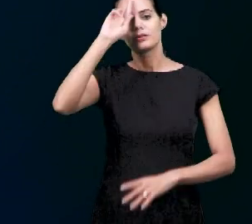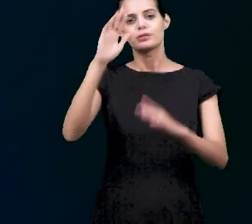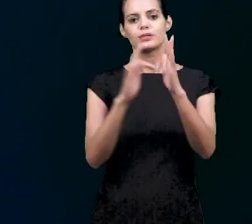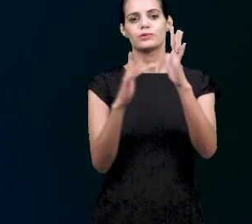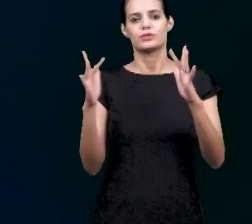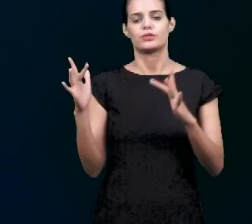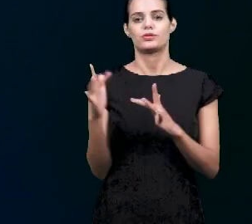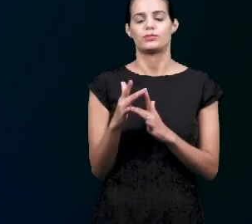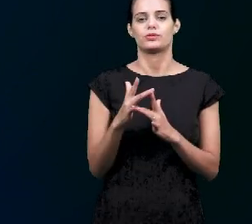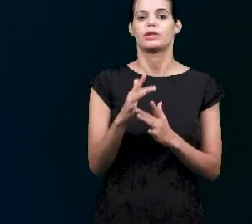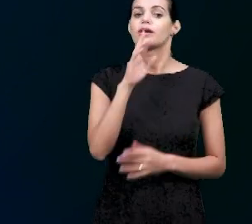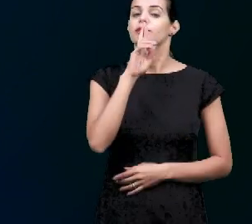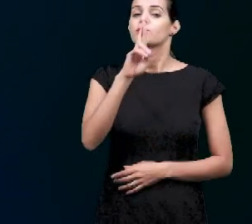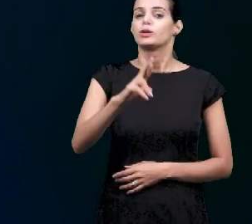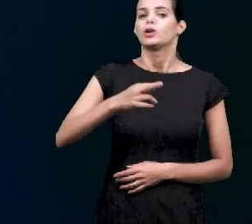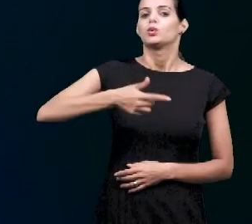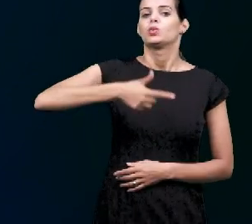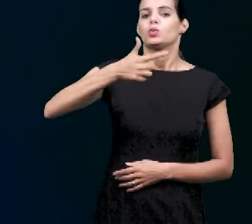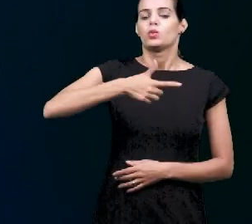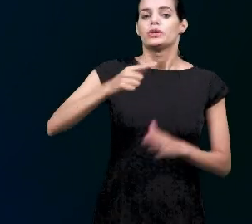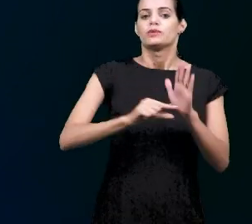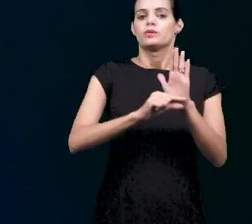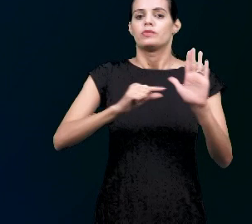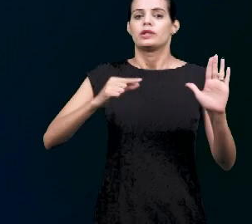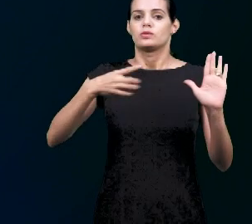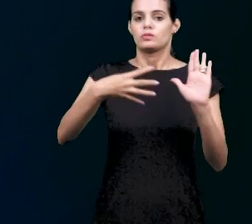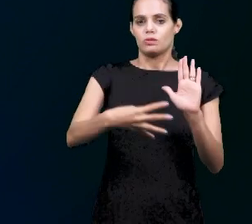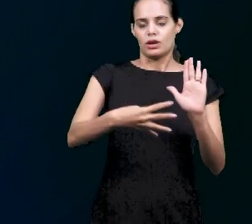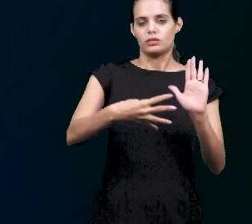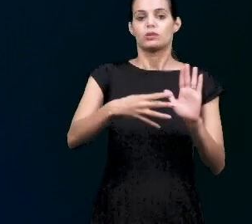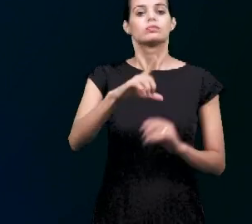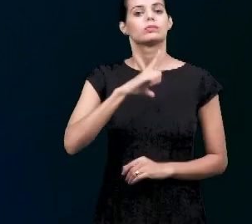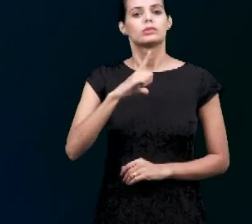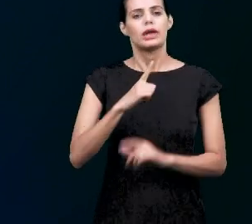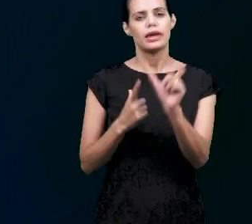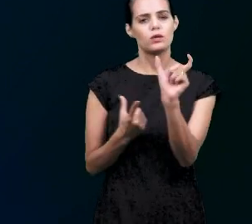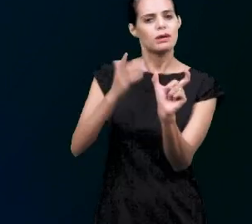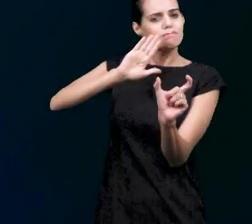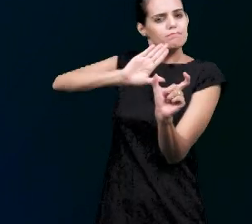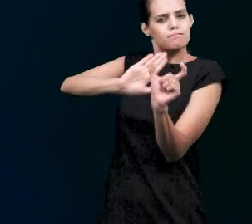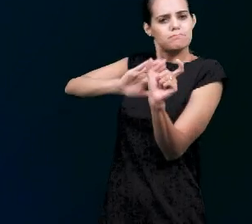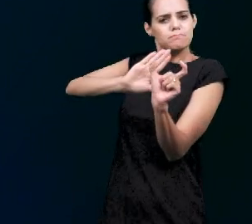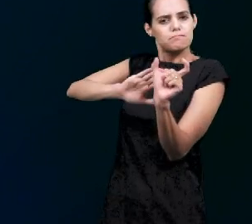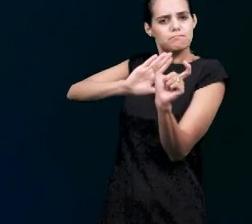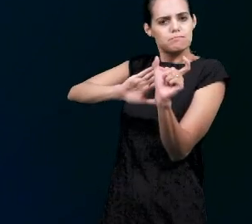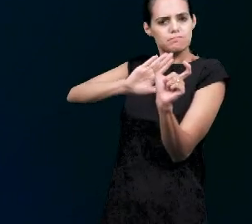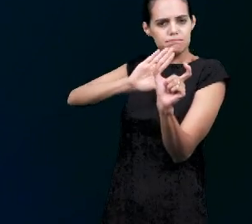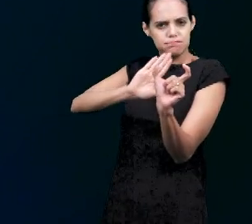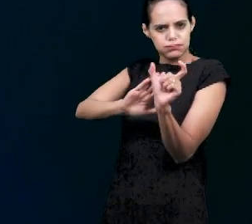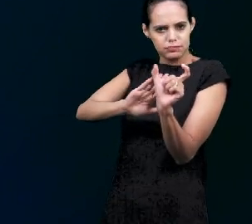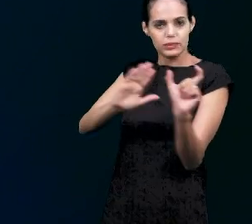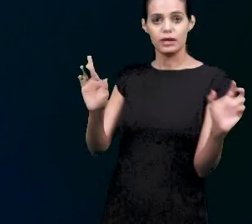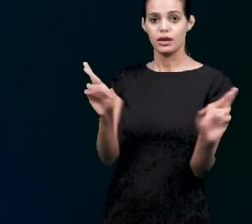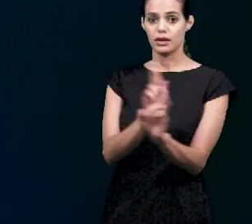plus centré à apprendre. 3 réponses. La paix du Seigneur, mes frères, en répondant à la première question.